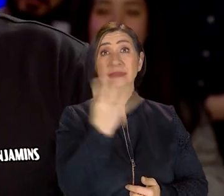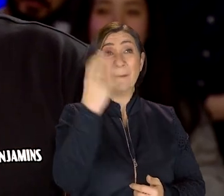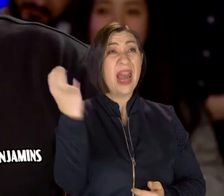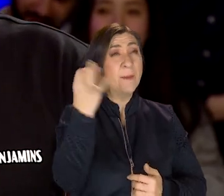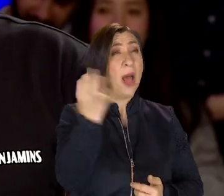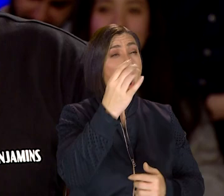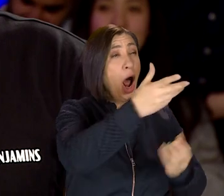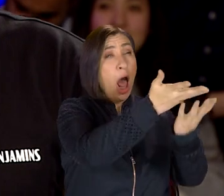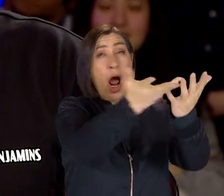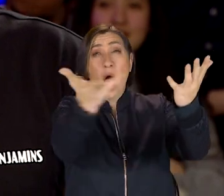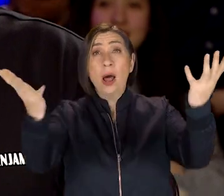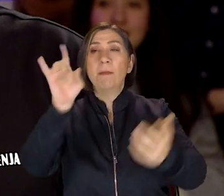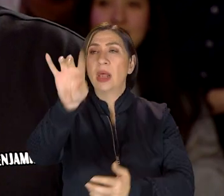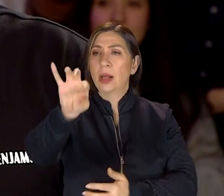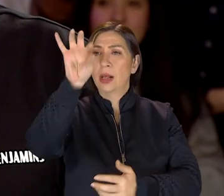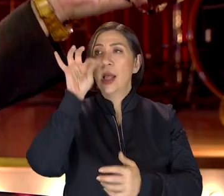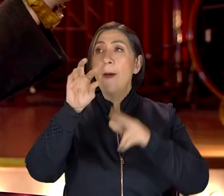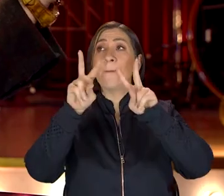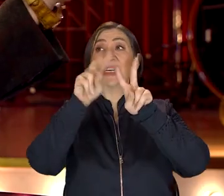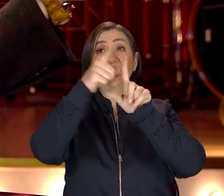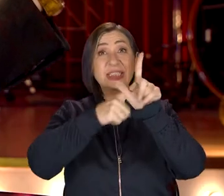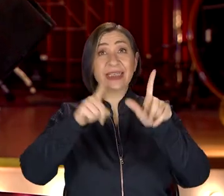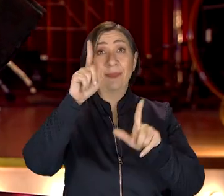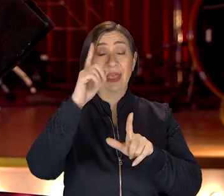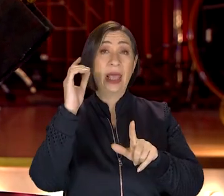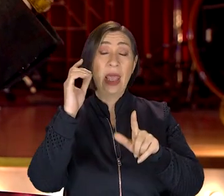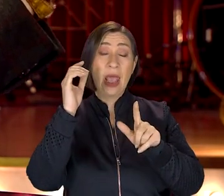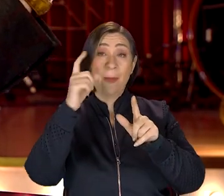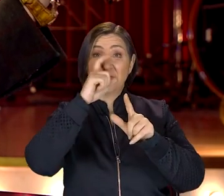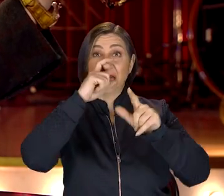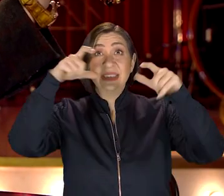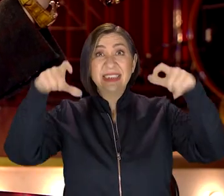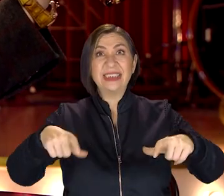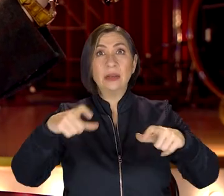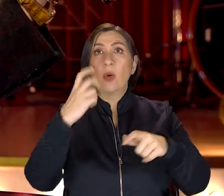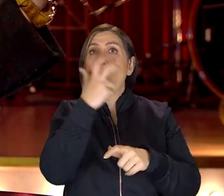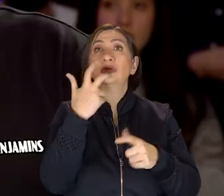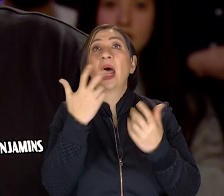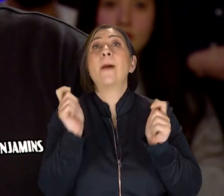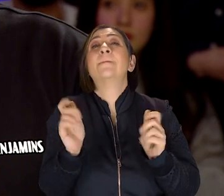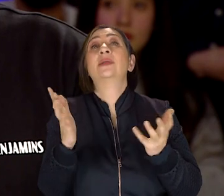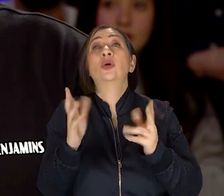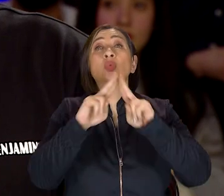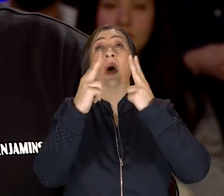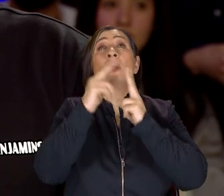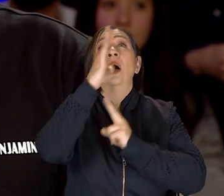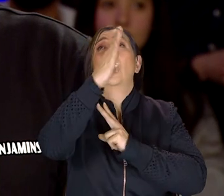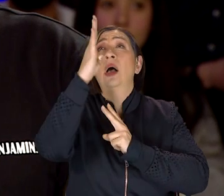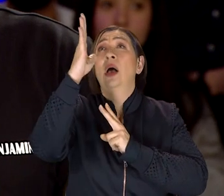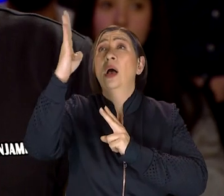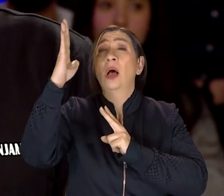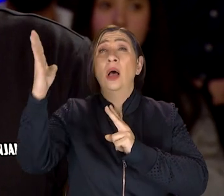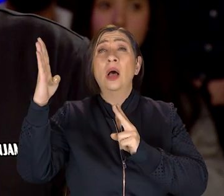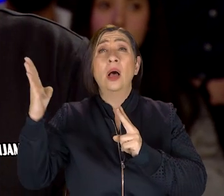Yani sen düşünsene mesela Michael Jackson bir tek İnönü stadında konser vermedi ki. Dünyada birçok yerde konser